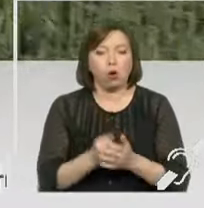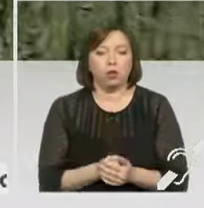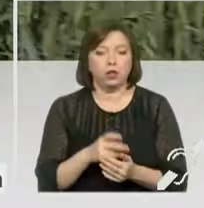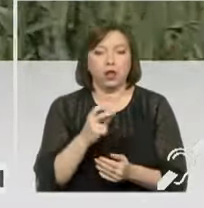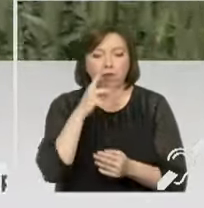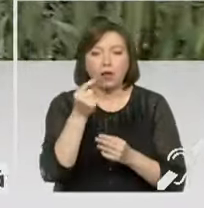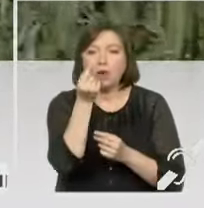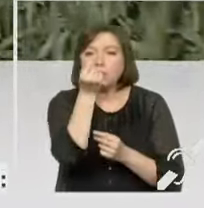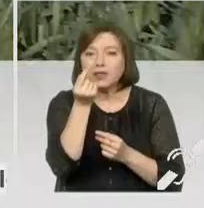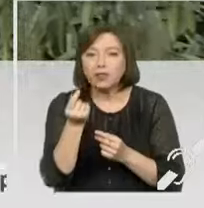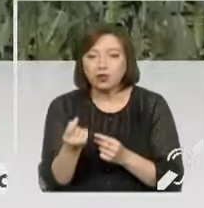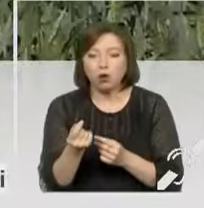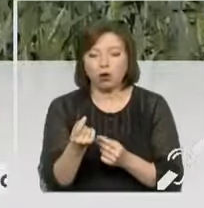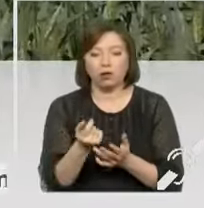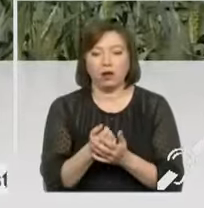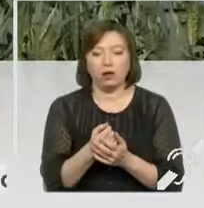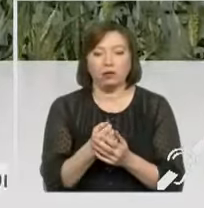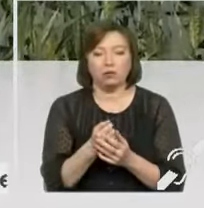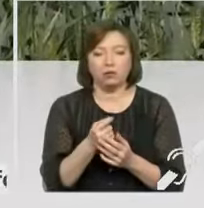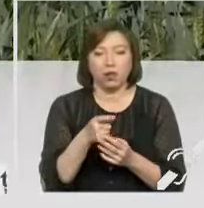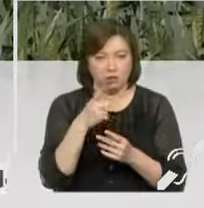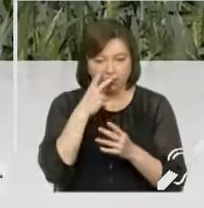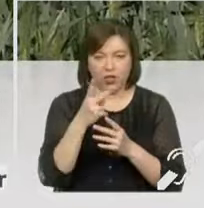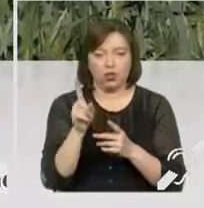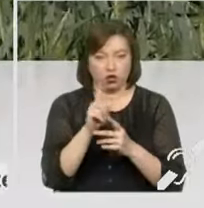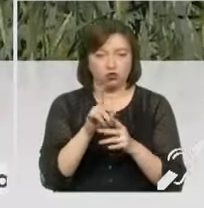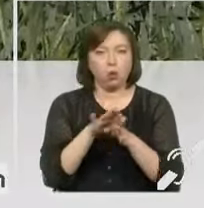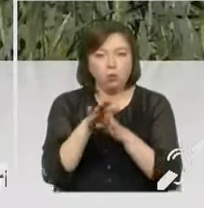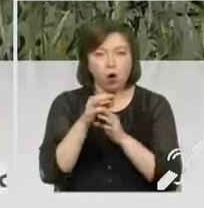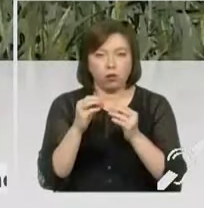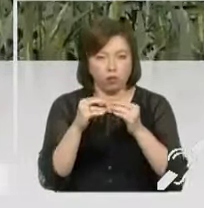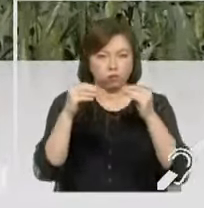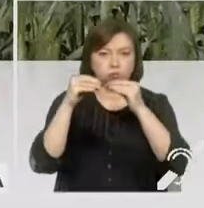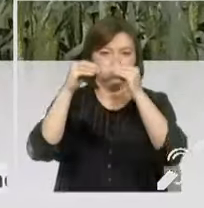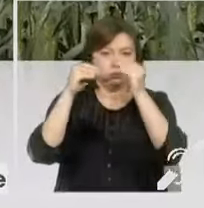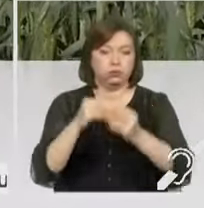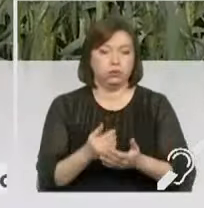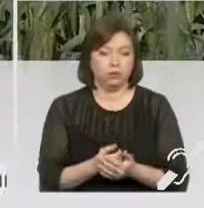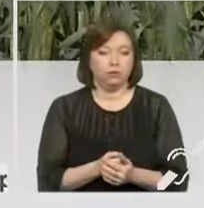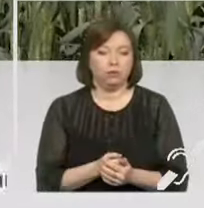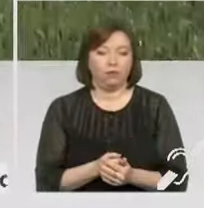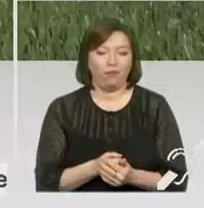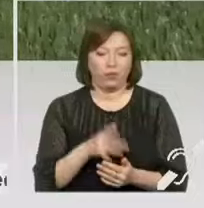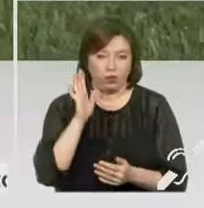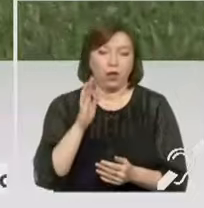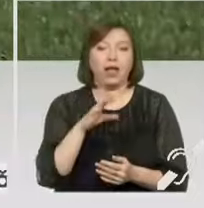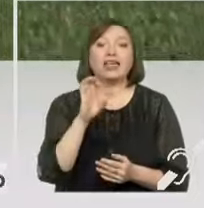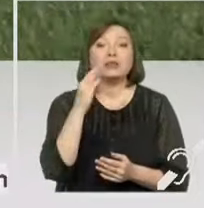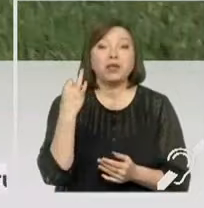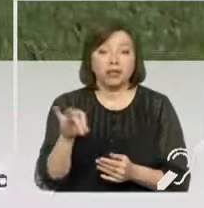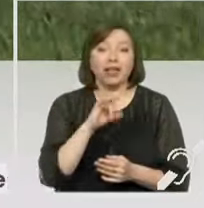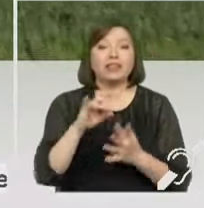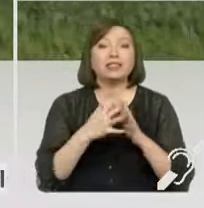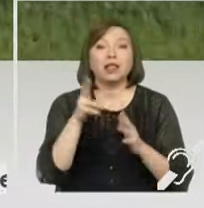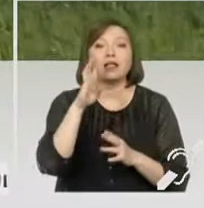după boabe, dacă ar fi, să zicem așa, boabele sănătoase împlinite, să le punem vreo 45 grame. Atunci ar prinde vreo 6-7 tone. Sergiu Spinei, din